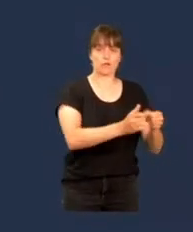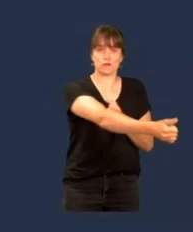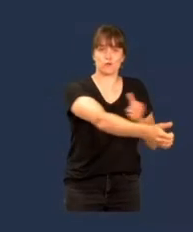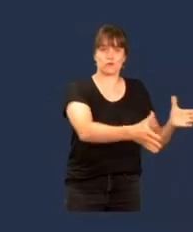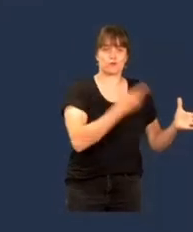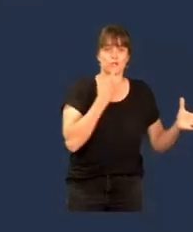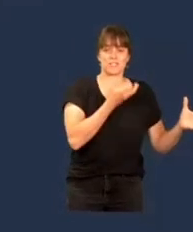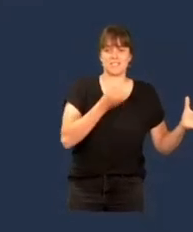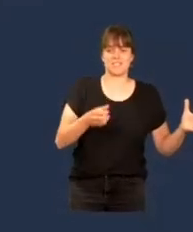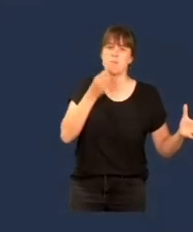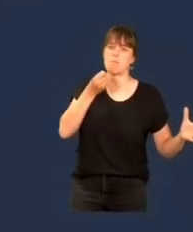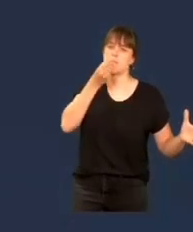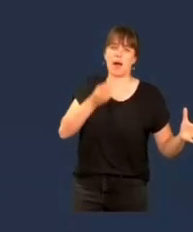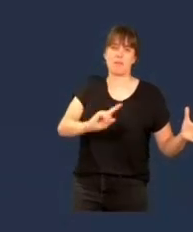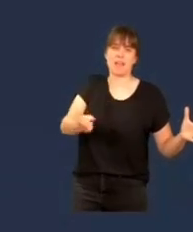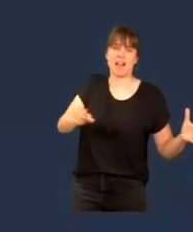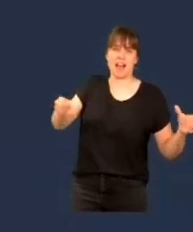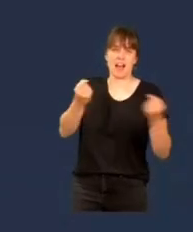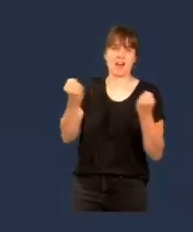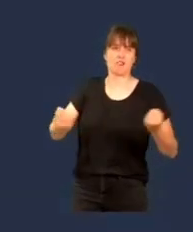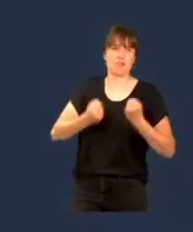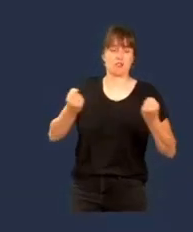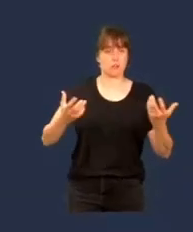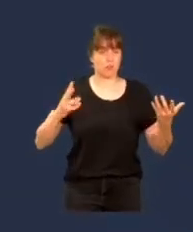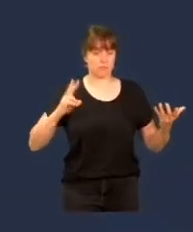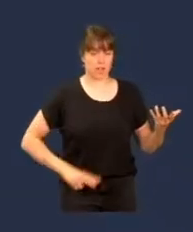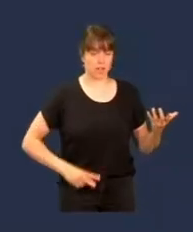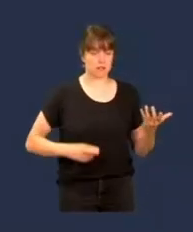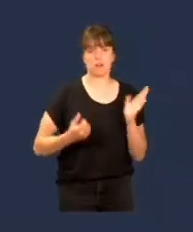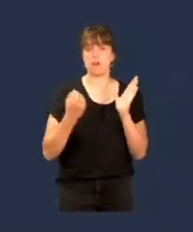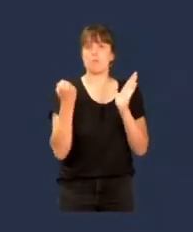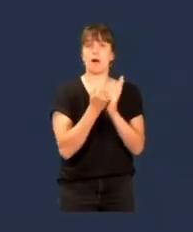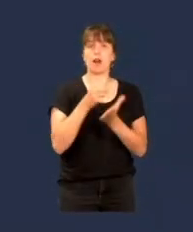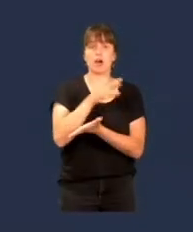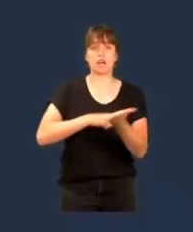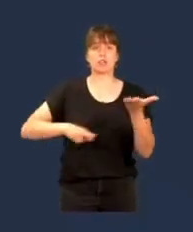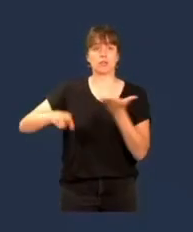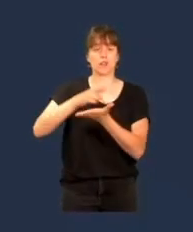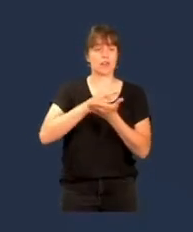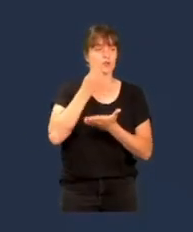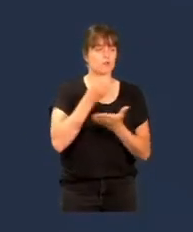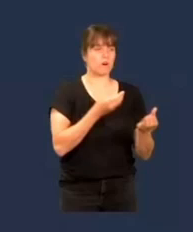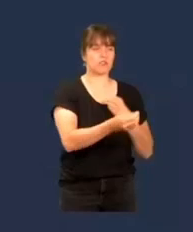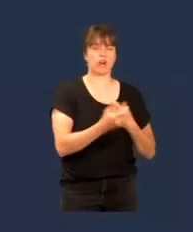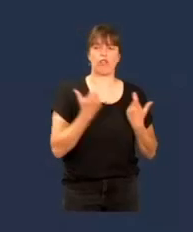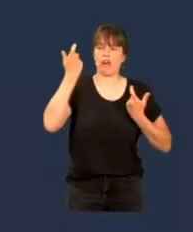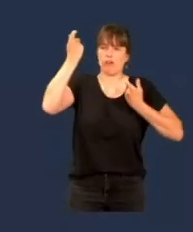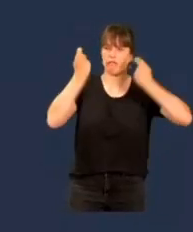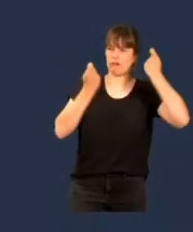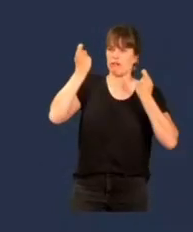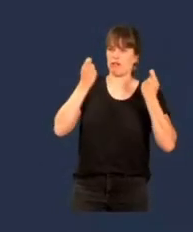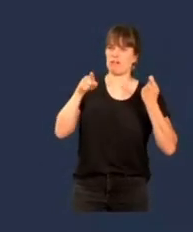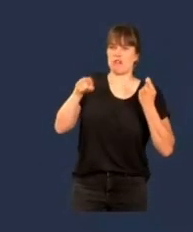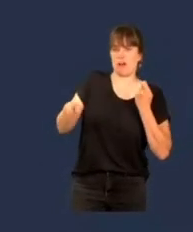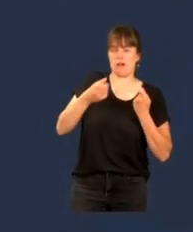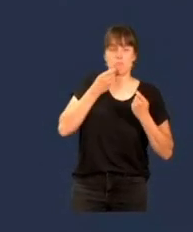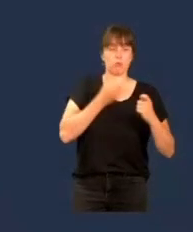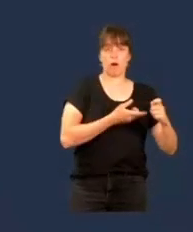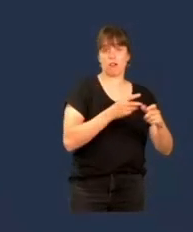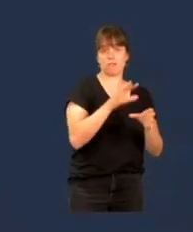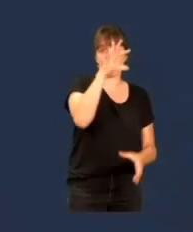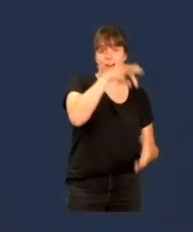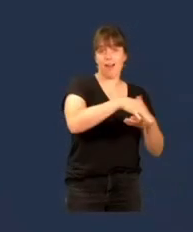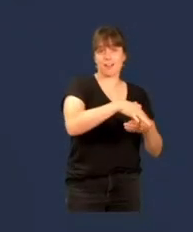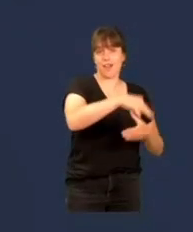chose, la propagande. Cette marque régionale de l'exécutif fait bien souvent grincer des dents de ceux qui ont perdu les élections régionales, et c'est bien